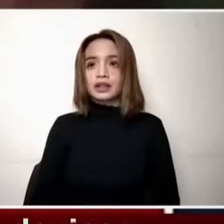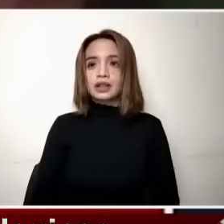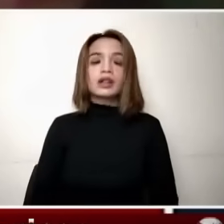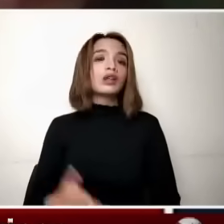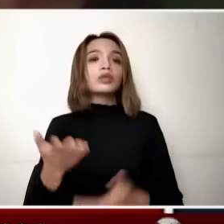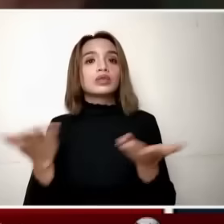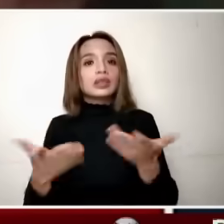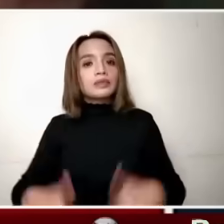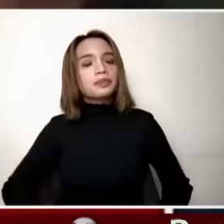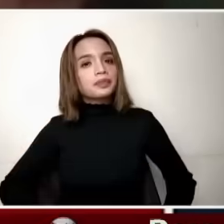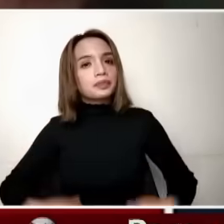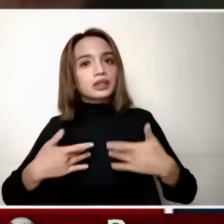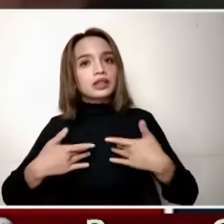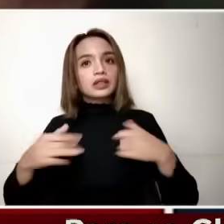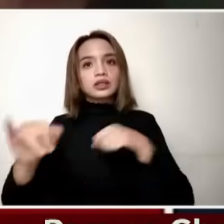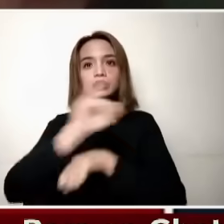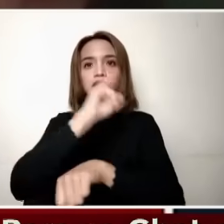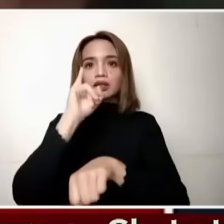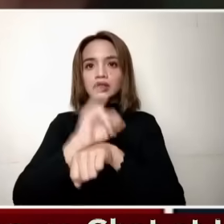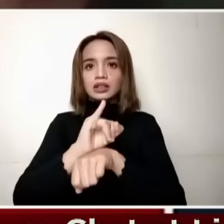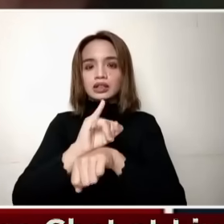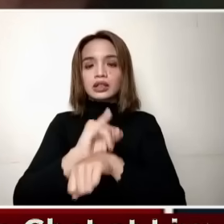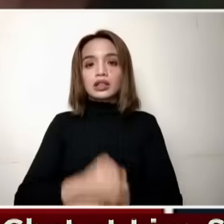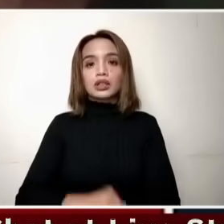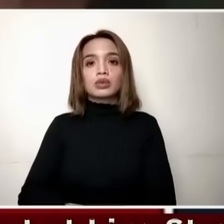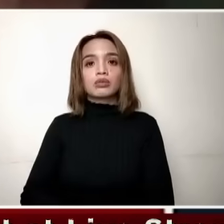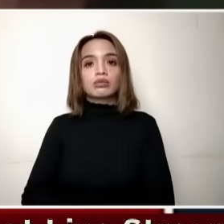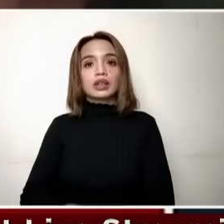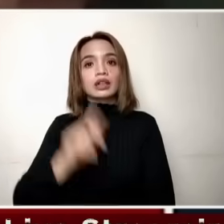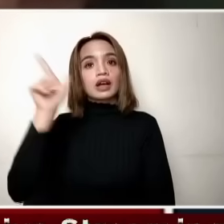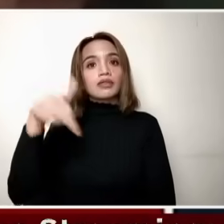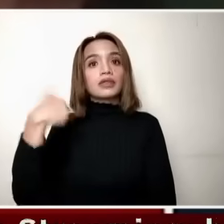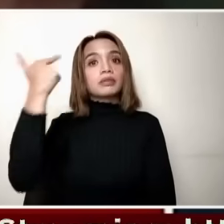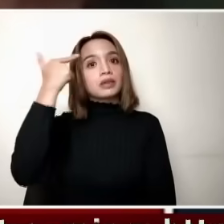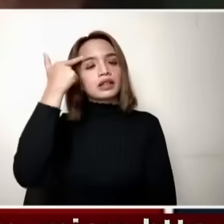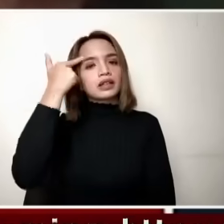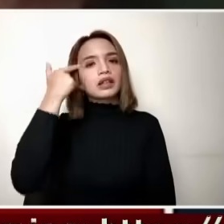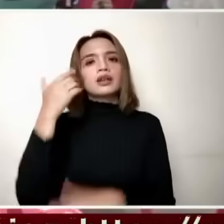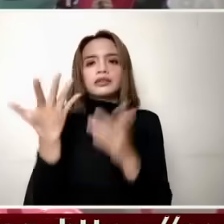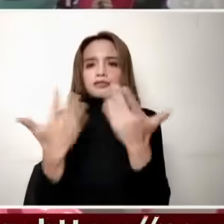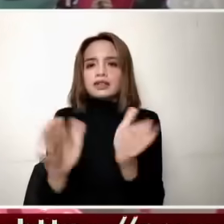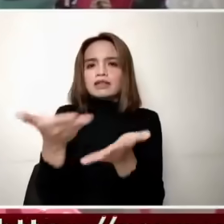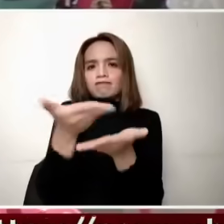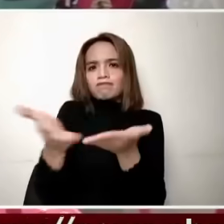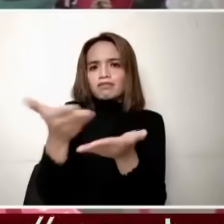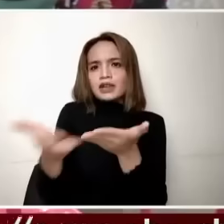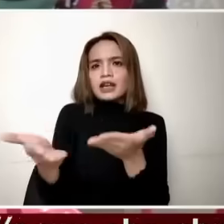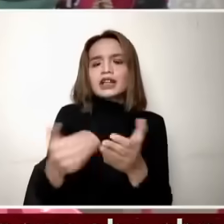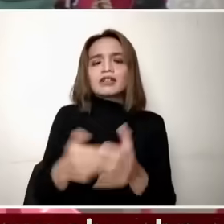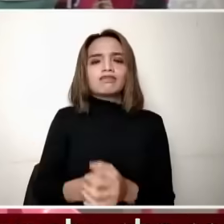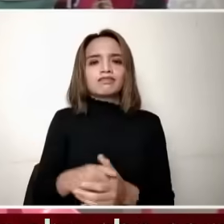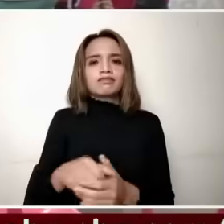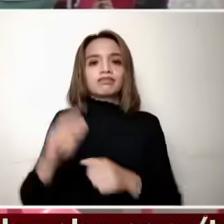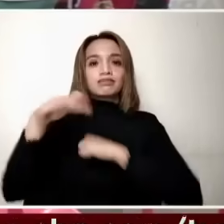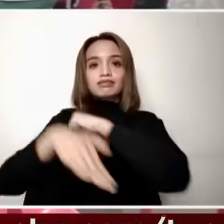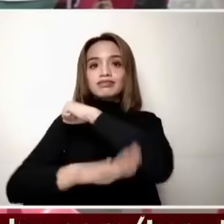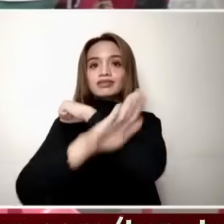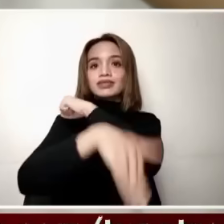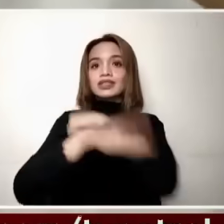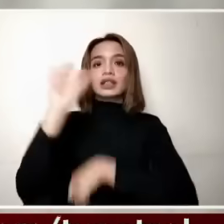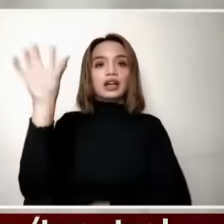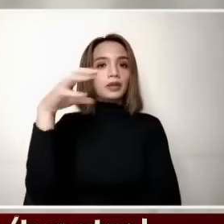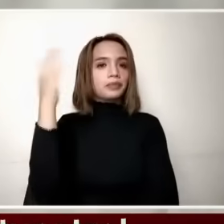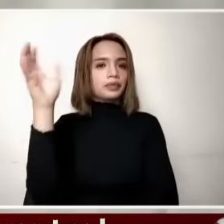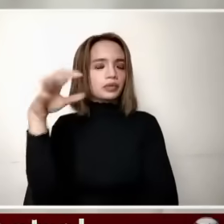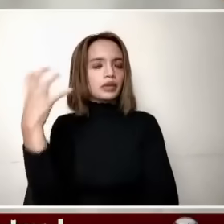ay bumili na rin ho ang regional government ng mga dagdag na sea ambulance. Umaasa si Galvez na kapag nagbukas